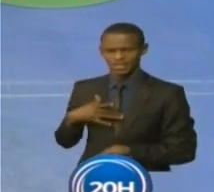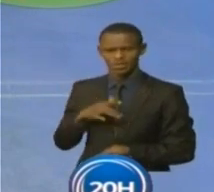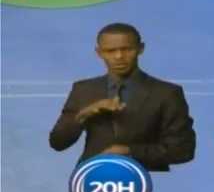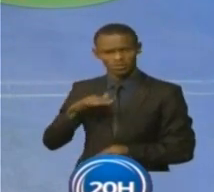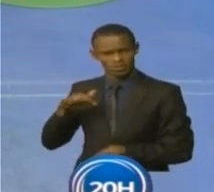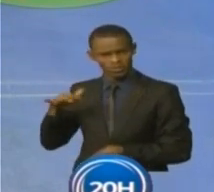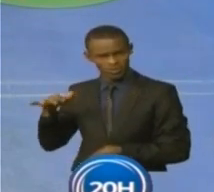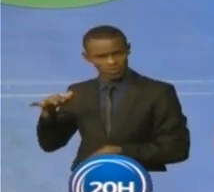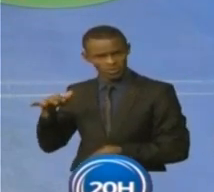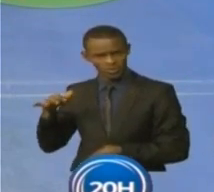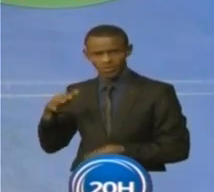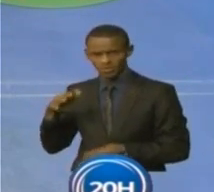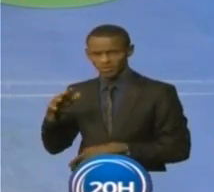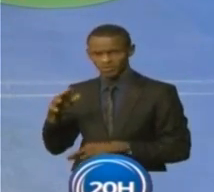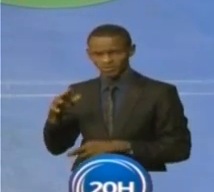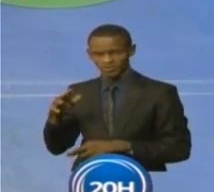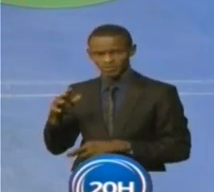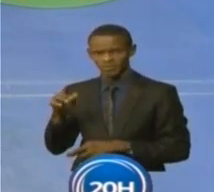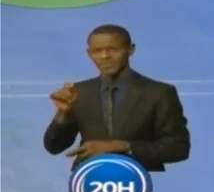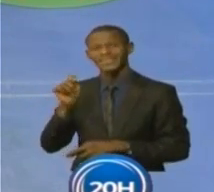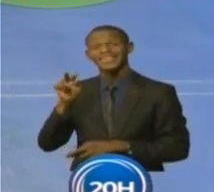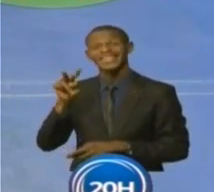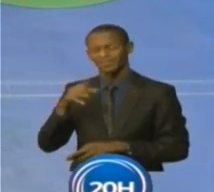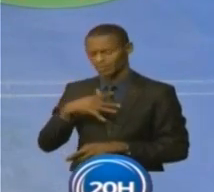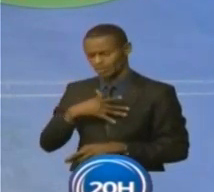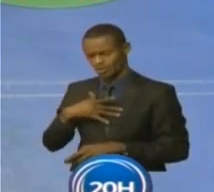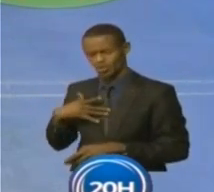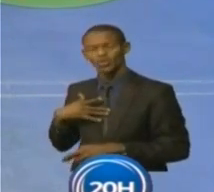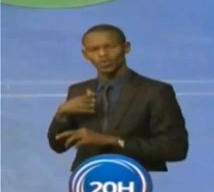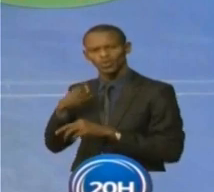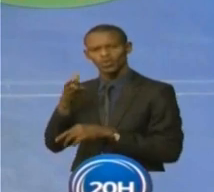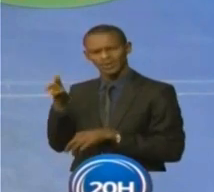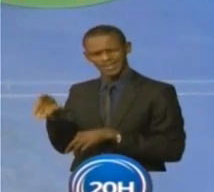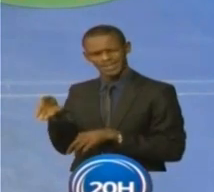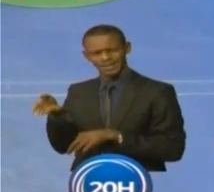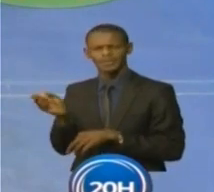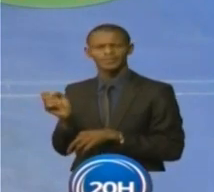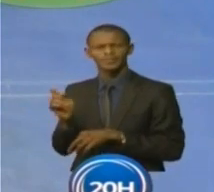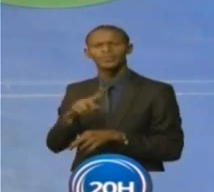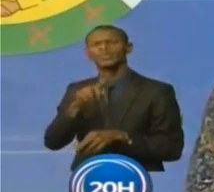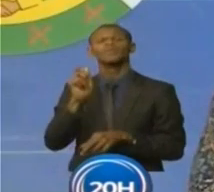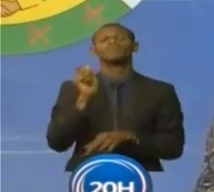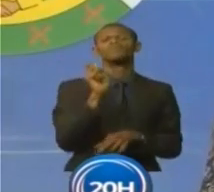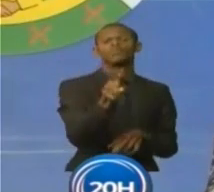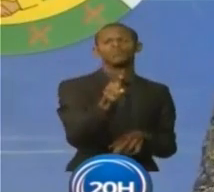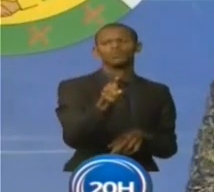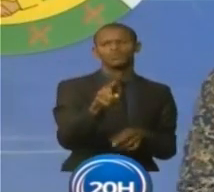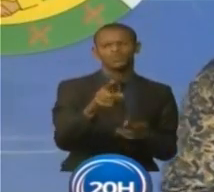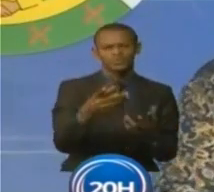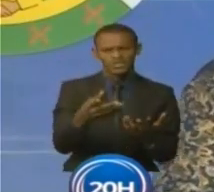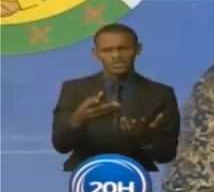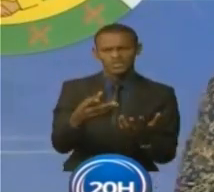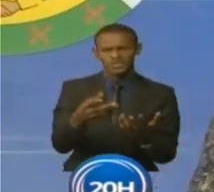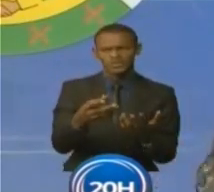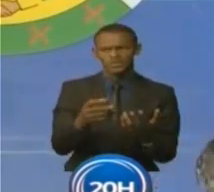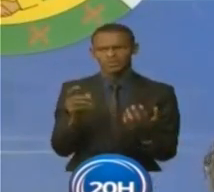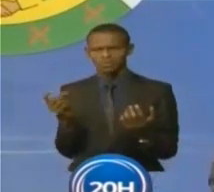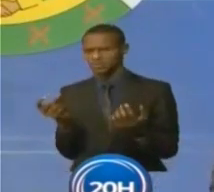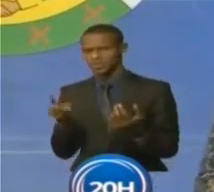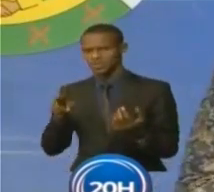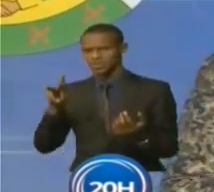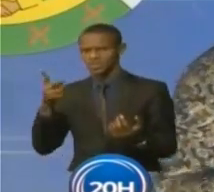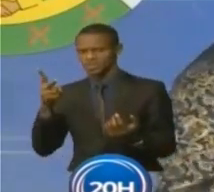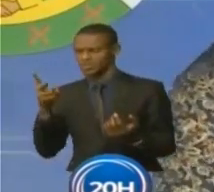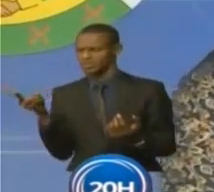monsieur le ministre, quels sont les défis majeurs auxquels le gouvernement fait face? Vous l'avez peut-être connu comme docteur.